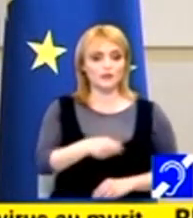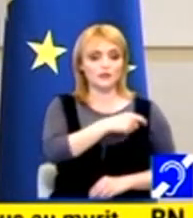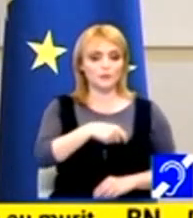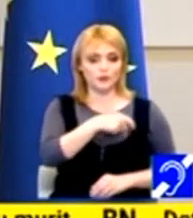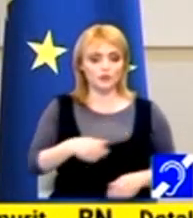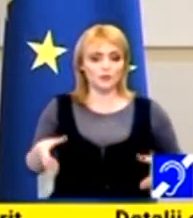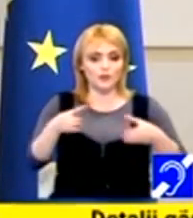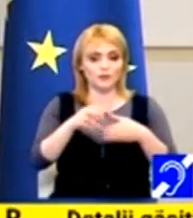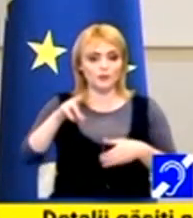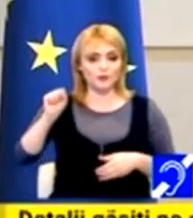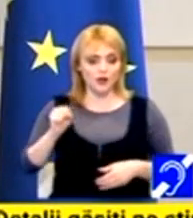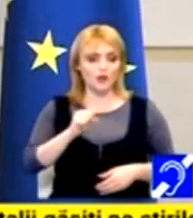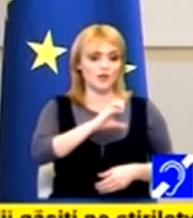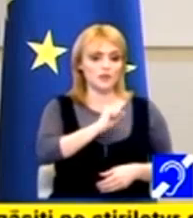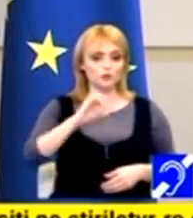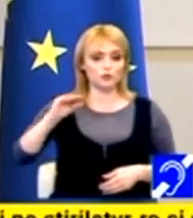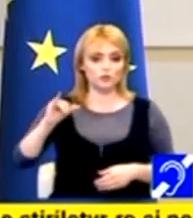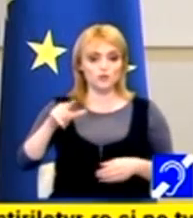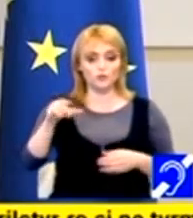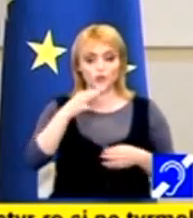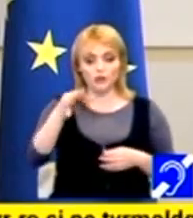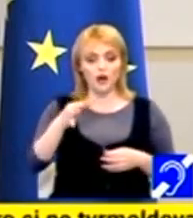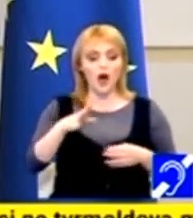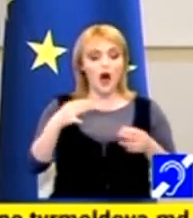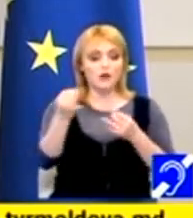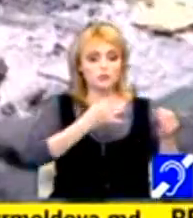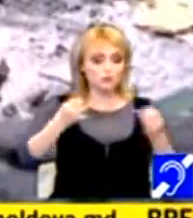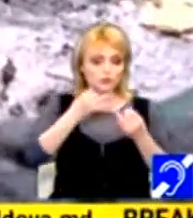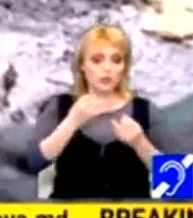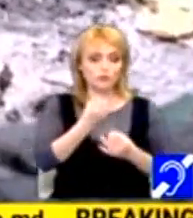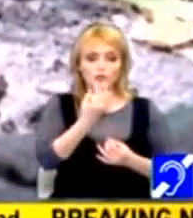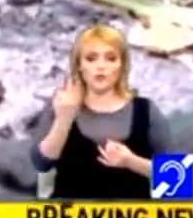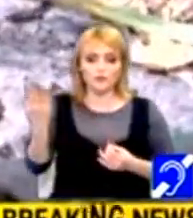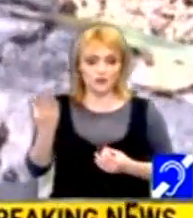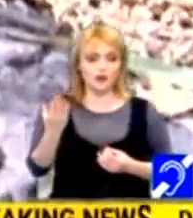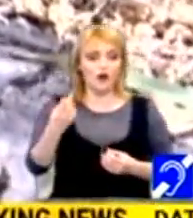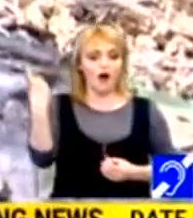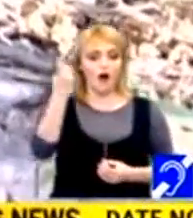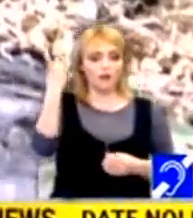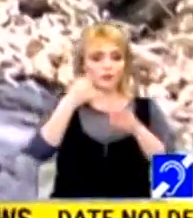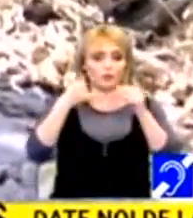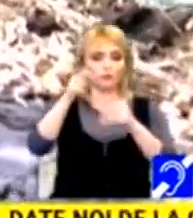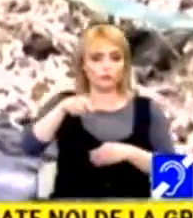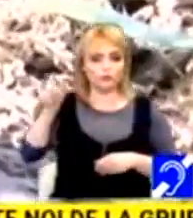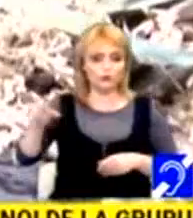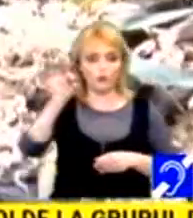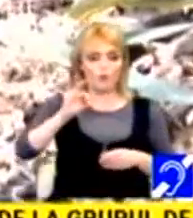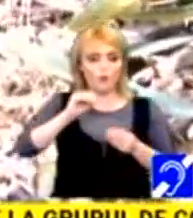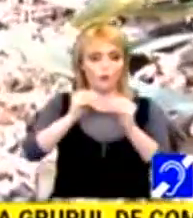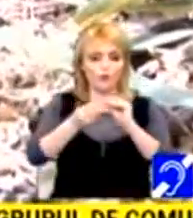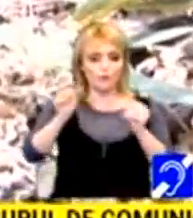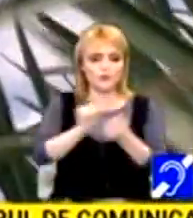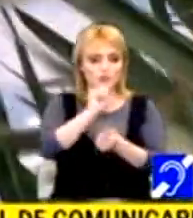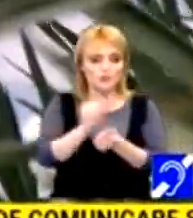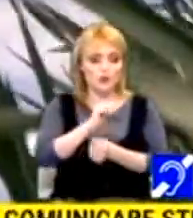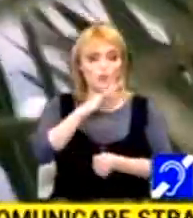Deputatul PPD, Alexandru Slusar, spune că a discutat cu 10 de agricultori despre problemele cauzate de secetă, iar mulți dintre ei ar fi în